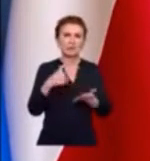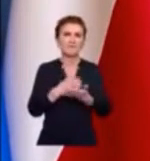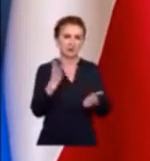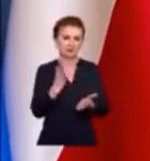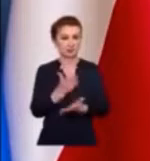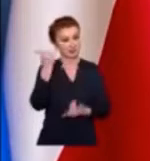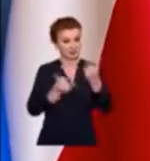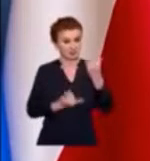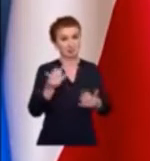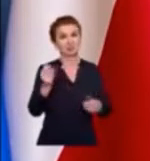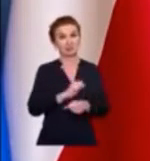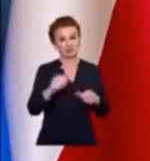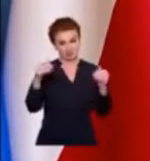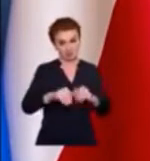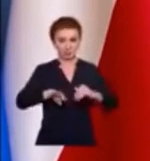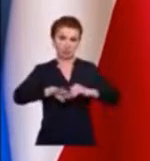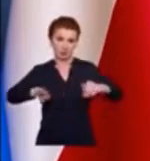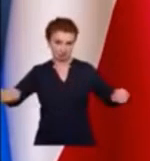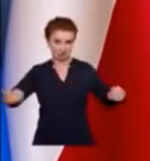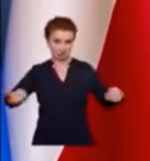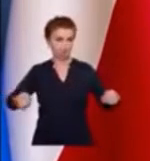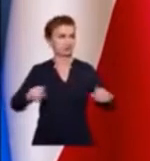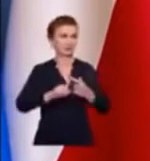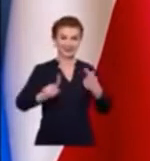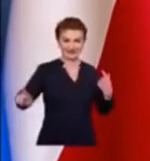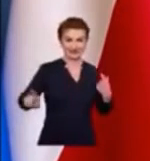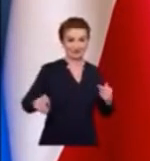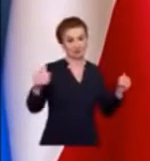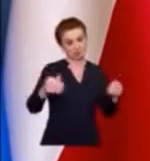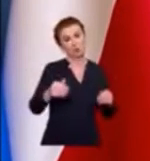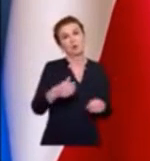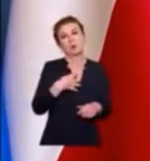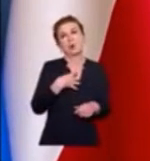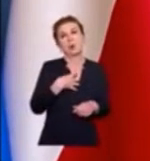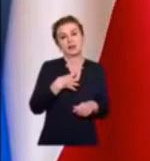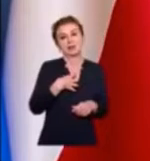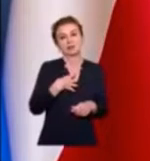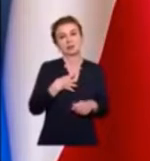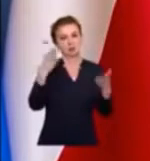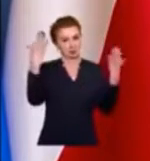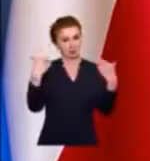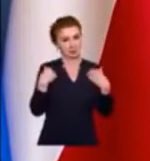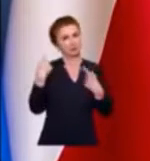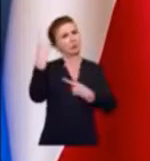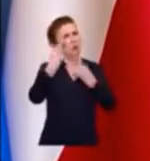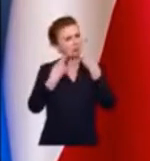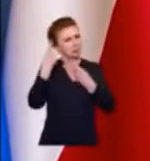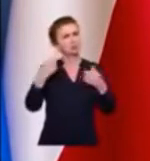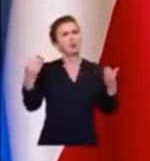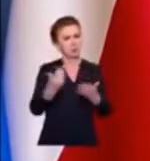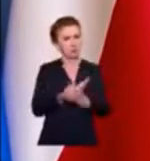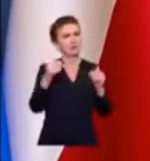tylko możliwość tego dystansowania, to myślę, że tutaj dyrektorzy placówek mogą myśleć o tym, żeby wprowadzić z